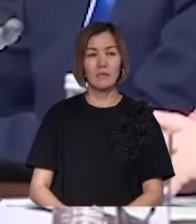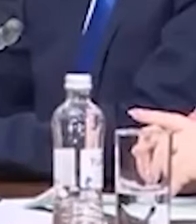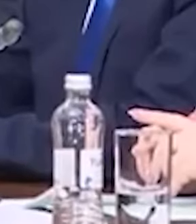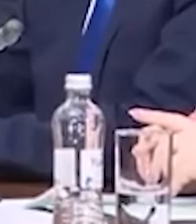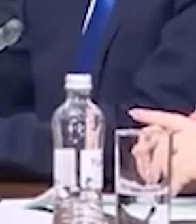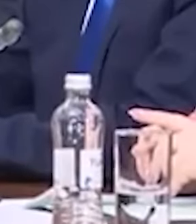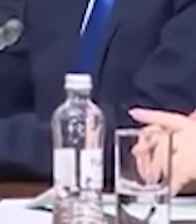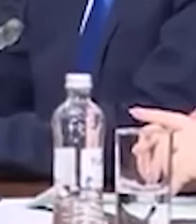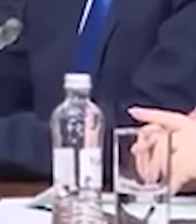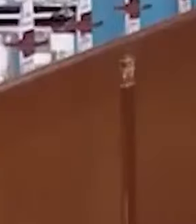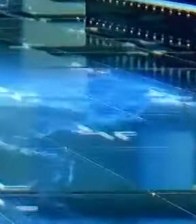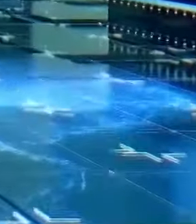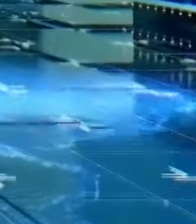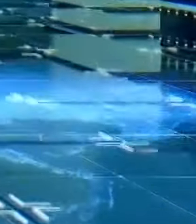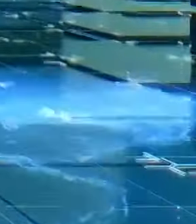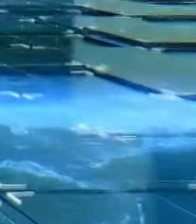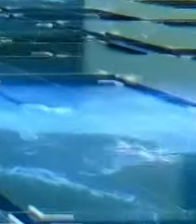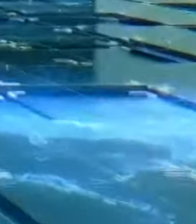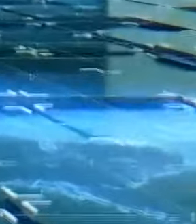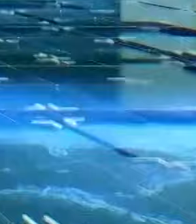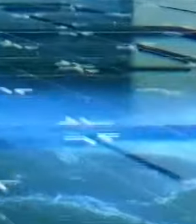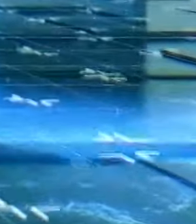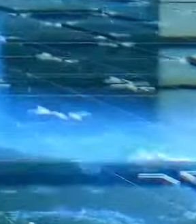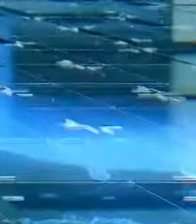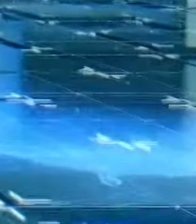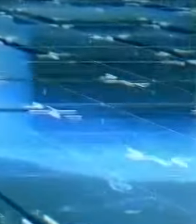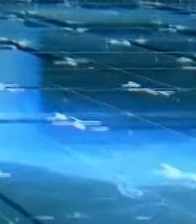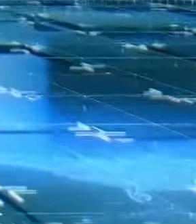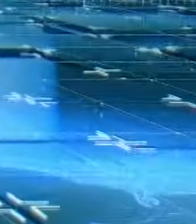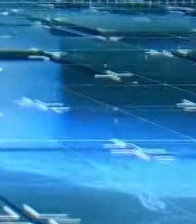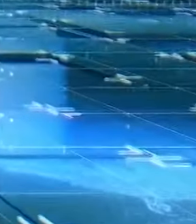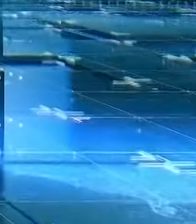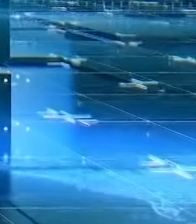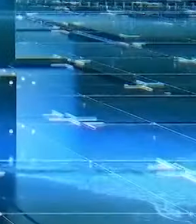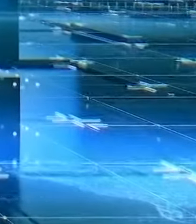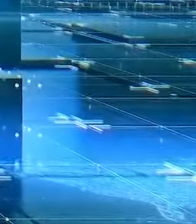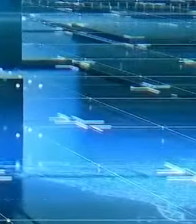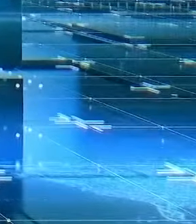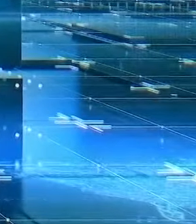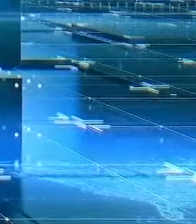Тоқталады.